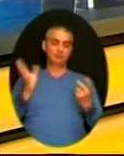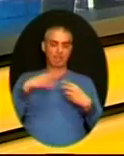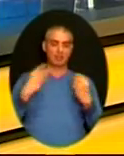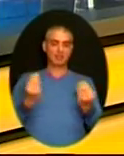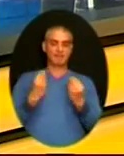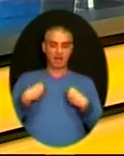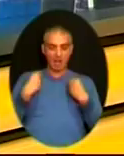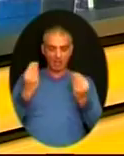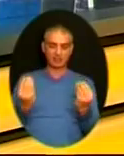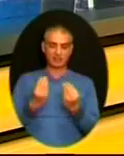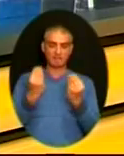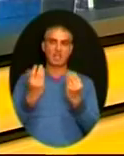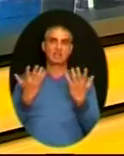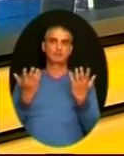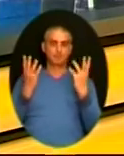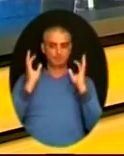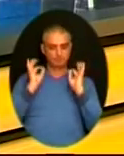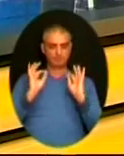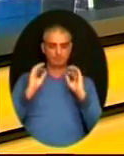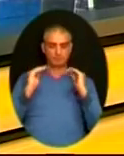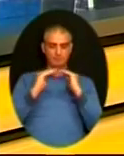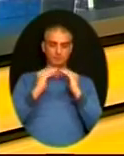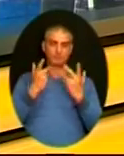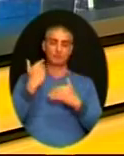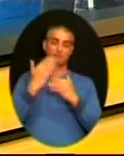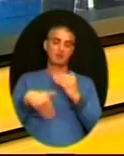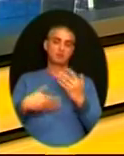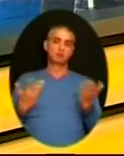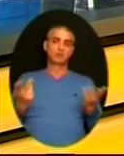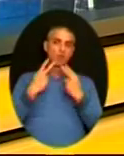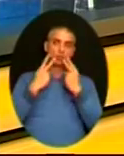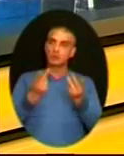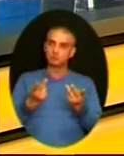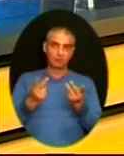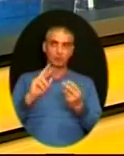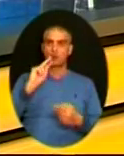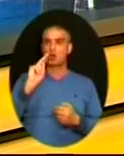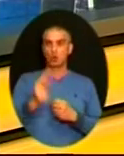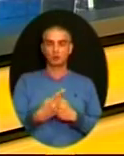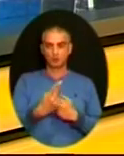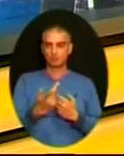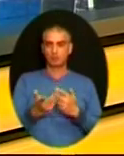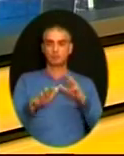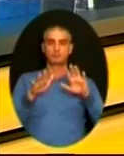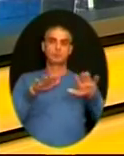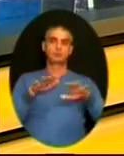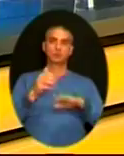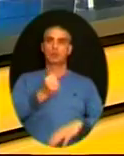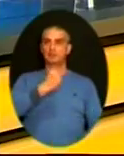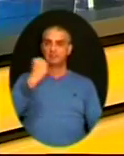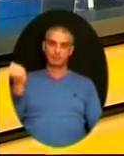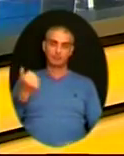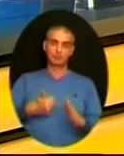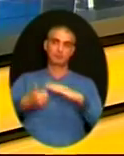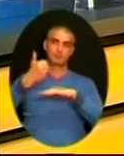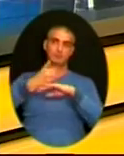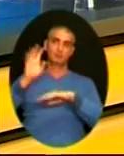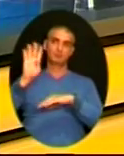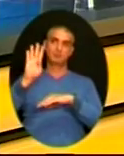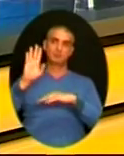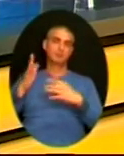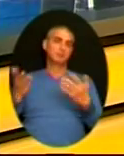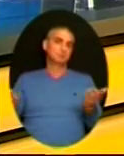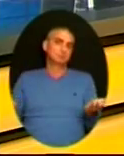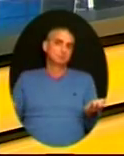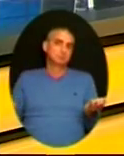לדברים, לתת את זה לדברים הראויים, ולבסוף התוצאה תהיה שוב ממשלת ימין ברשות ביבי